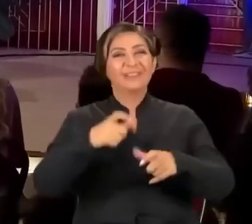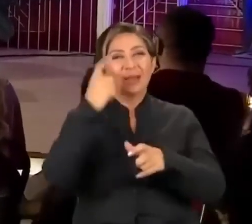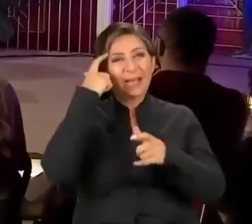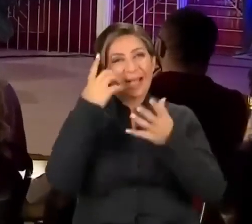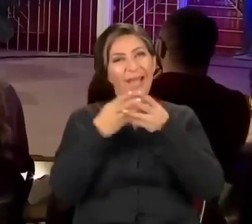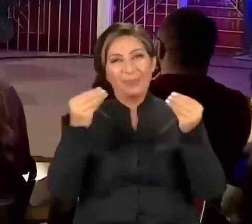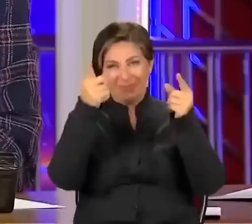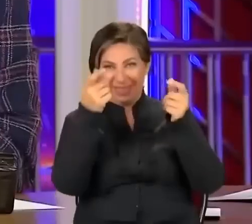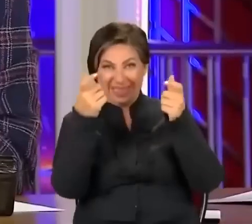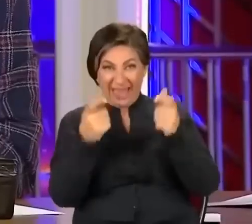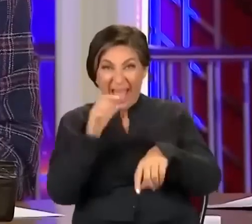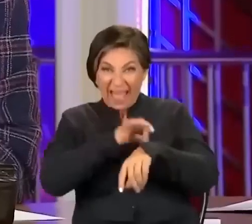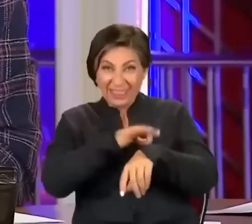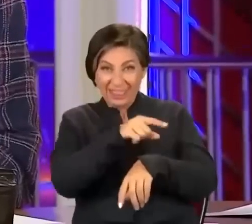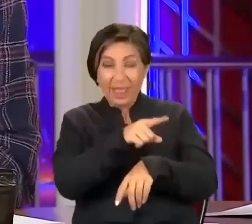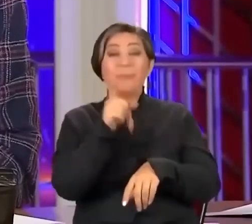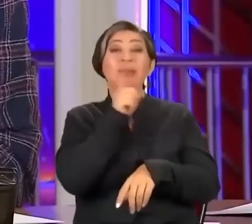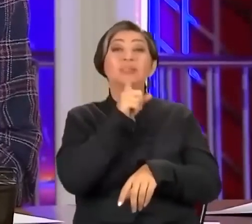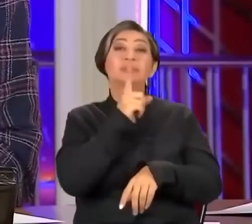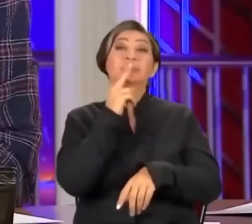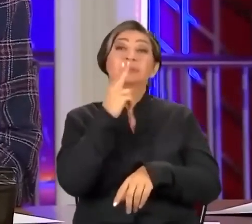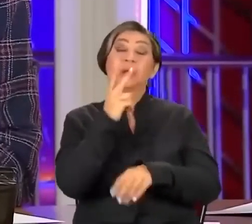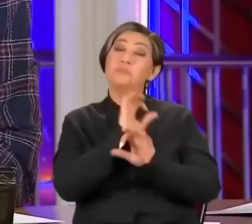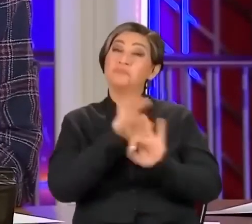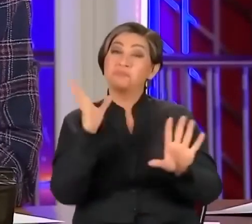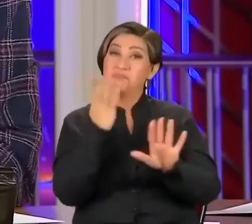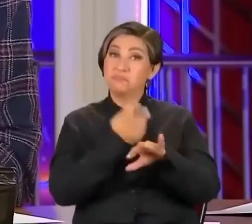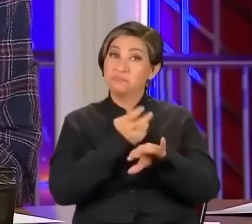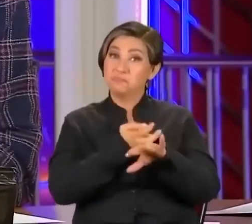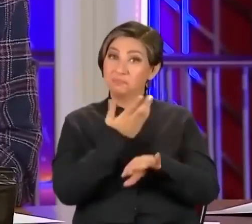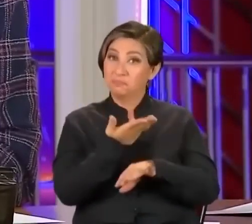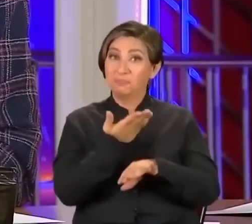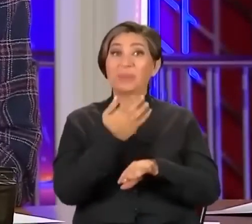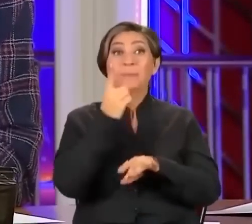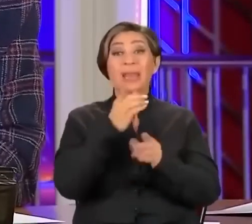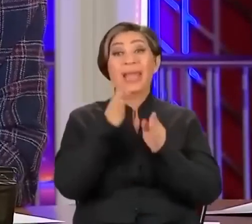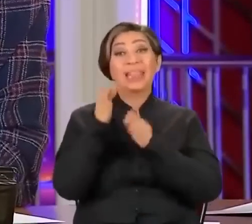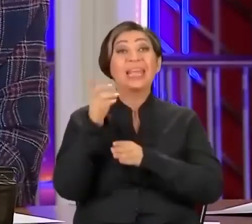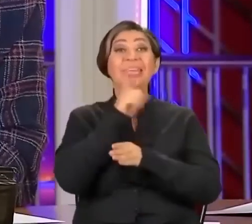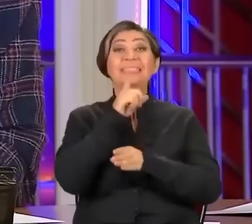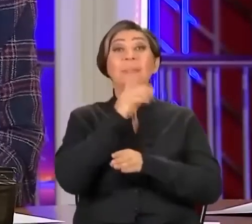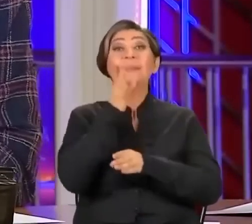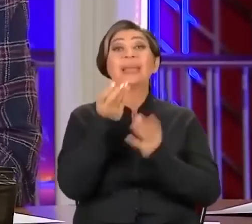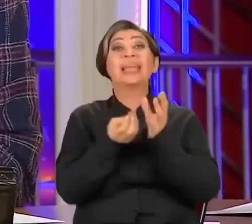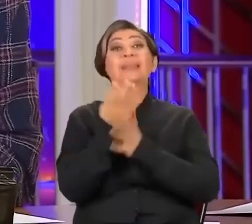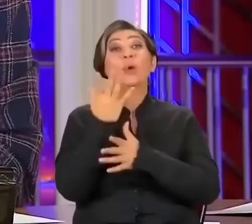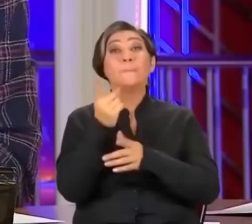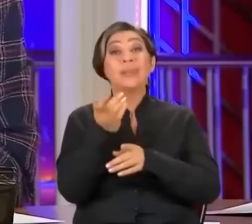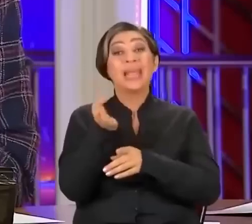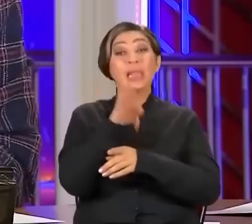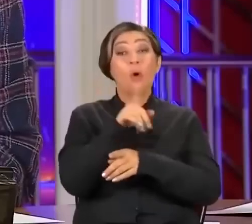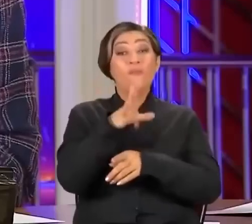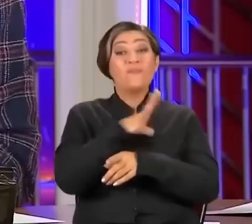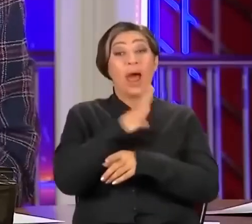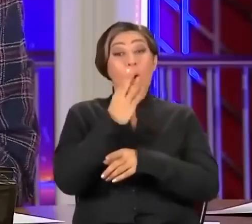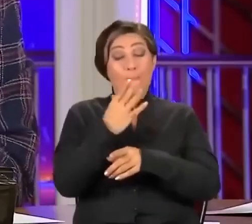an. Ama İngilizcene hayran kaldım. Bir yandan tabii İngilizce bilmek yetmiyor. Bir yandan o